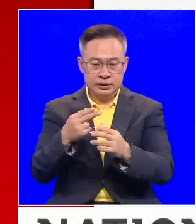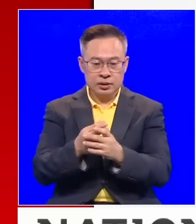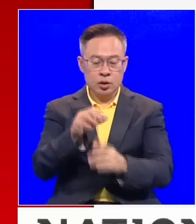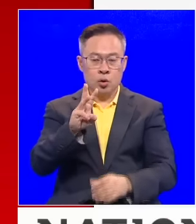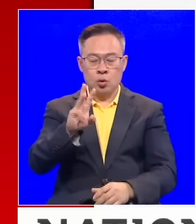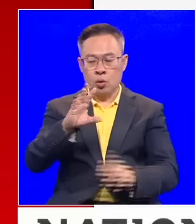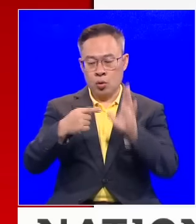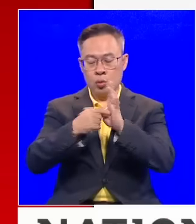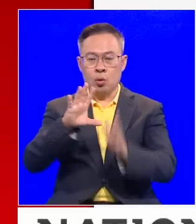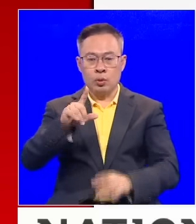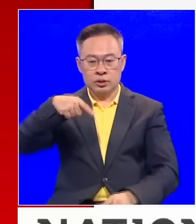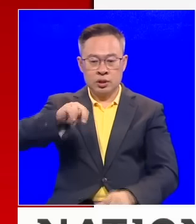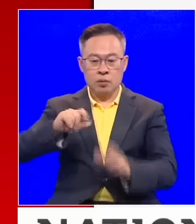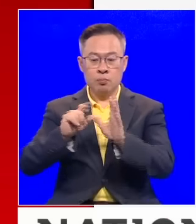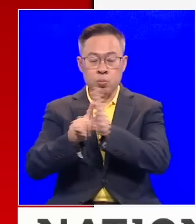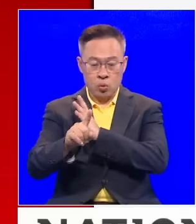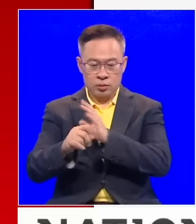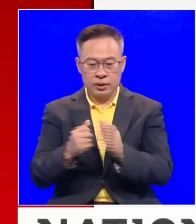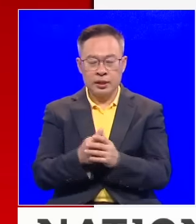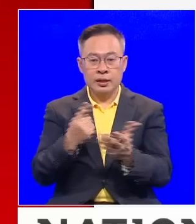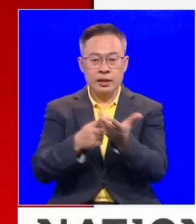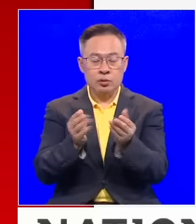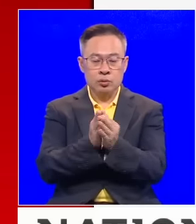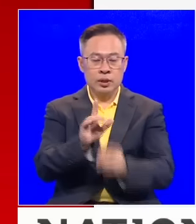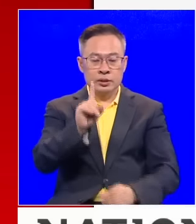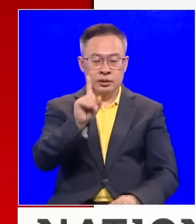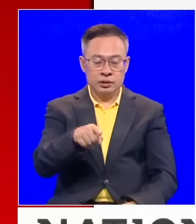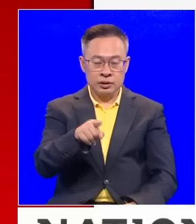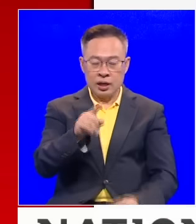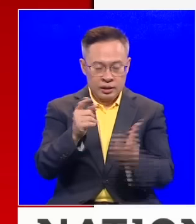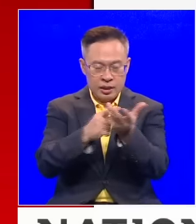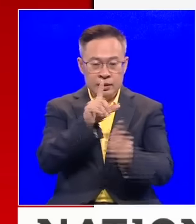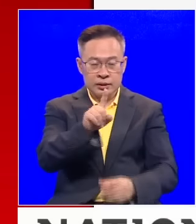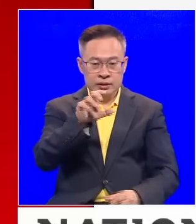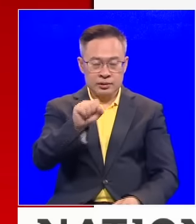สนุนก่อนหน้านี้เป็นเพื่อไทยนะได้อันดับ2ค่ะคะแนนประมาณ